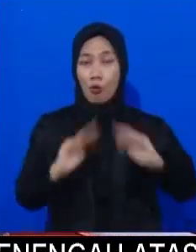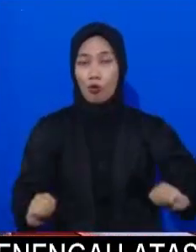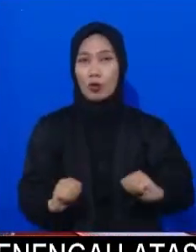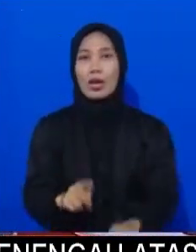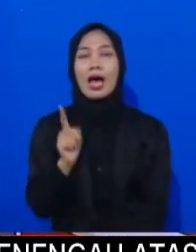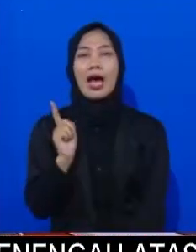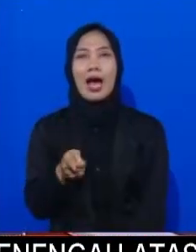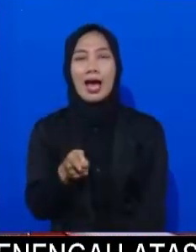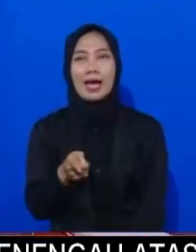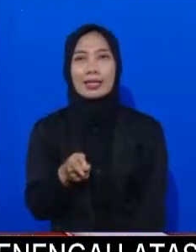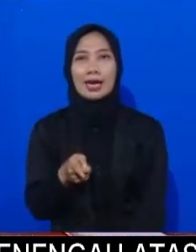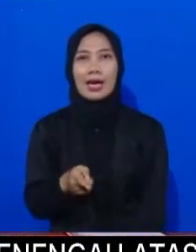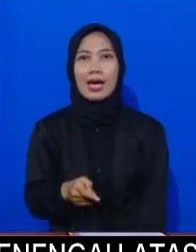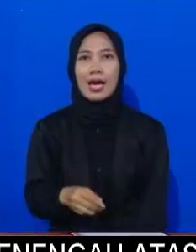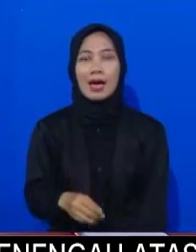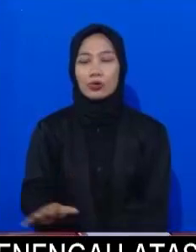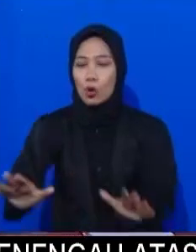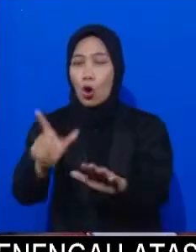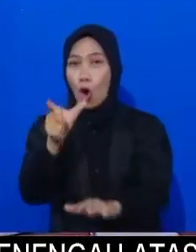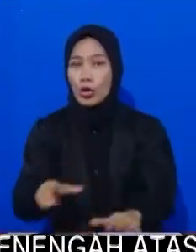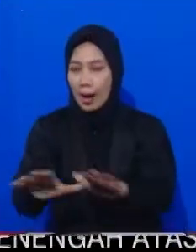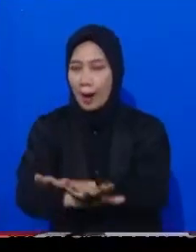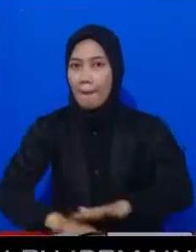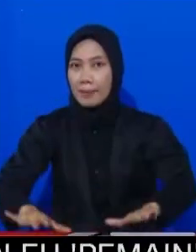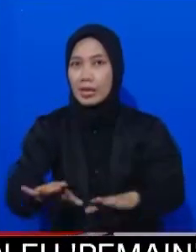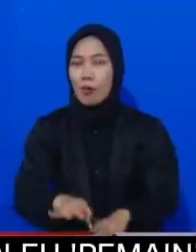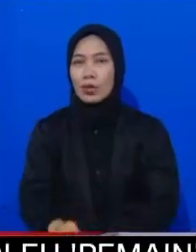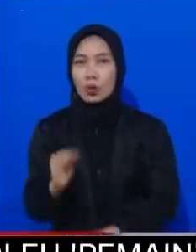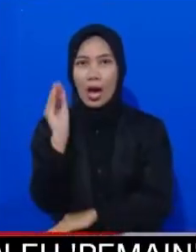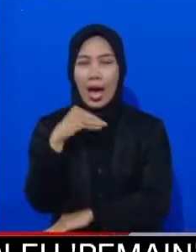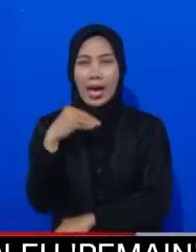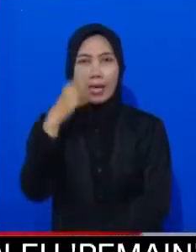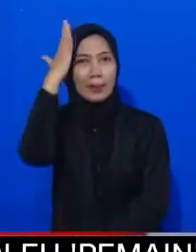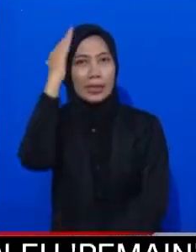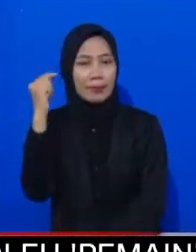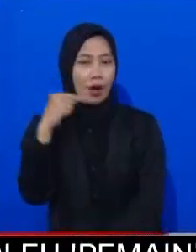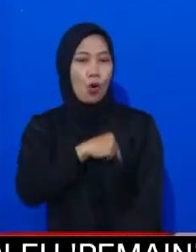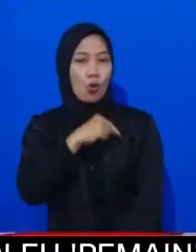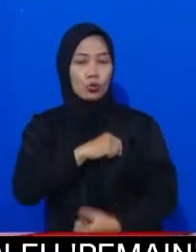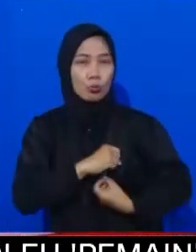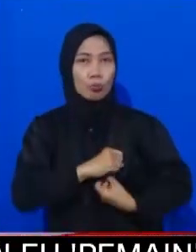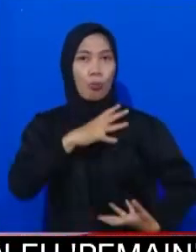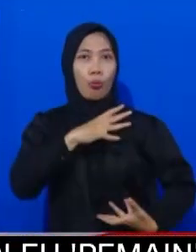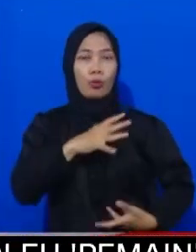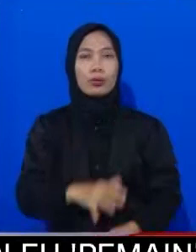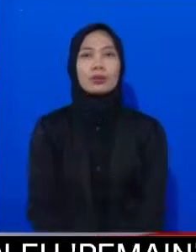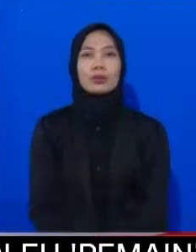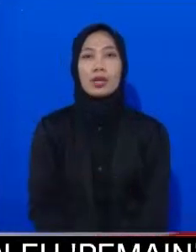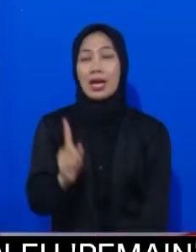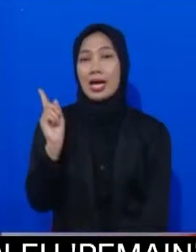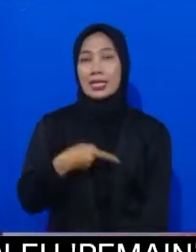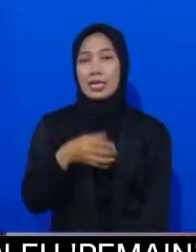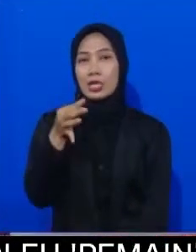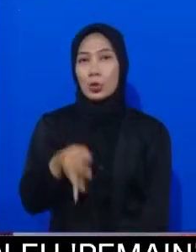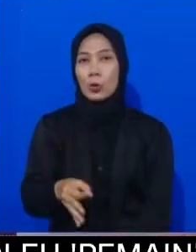mengembang budidayakan ayam cemani yang omsetnya bahkan bisa mencapai jutaan rupiah. Sementara seorang warga asal Pasuruan, Jawa